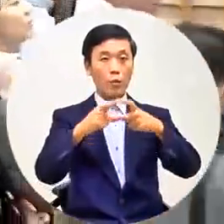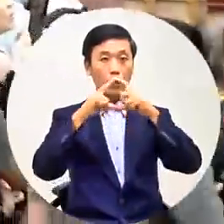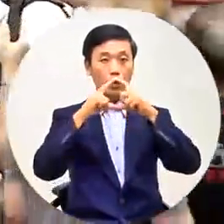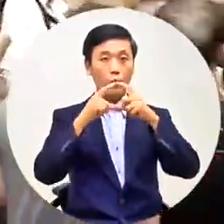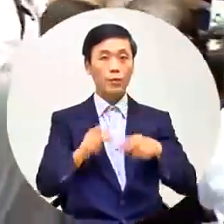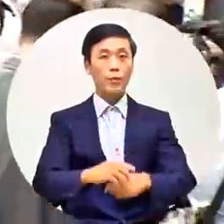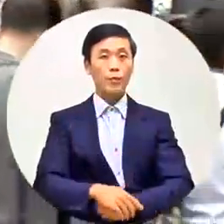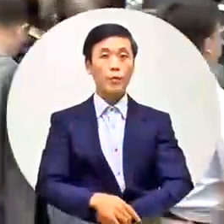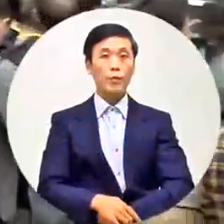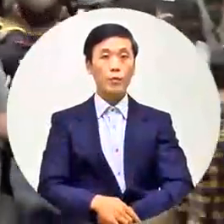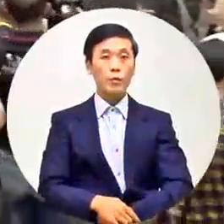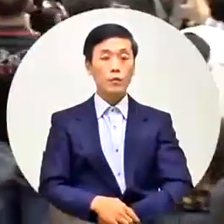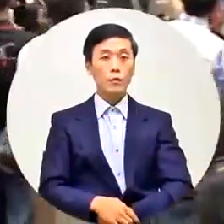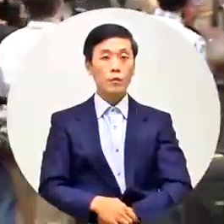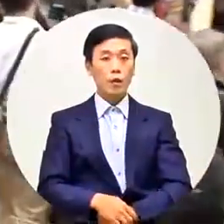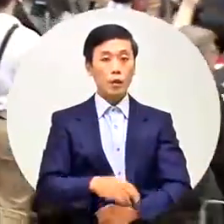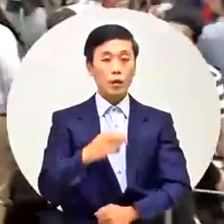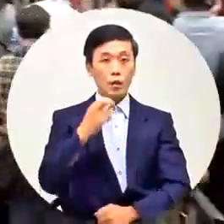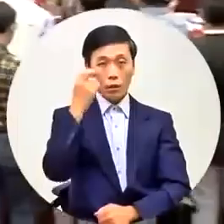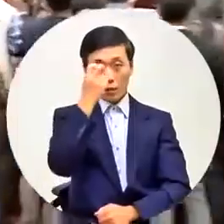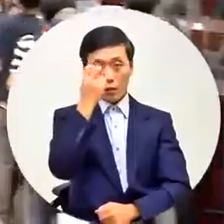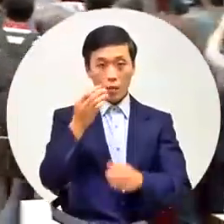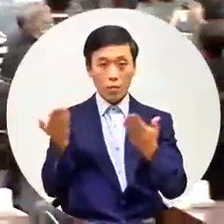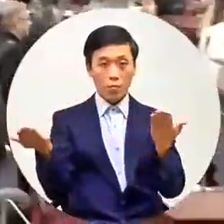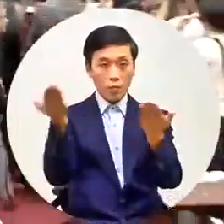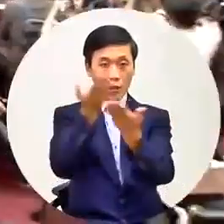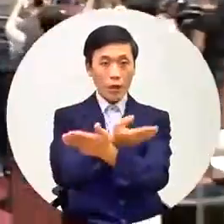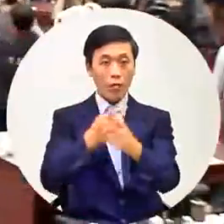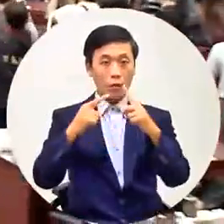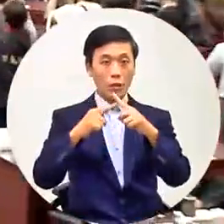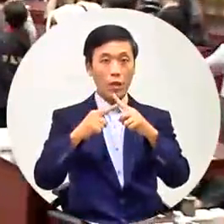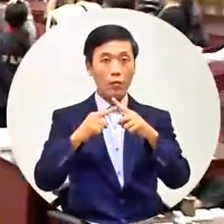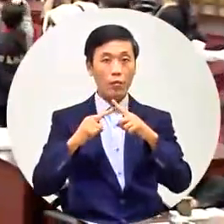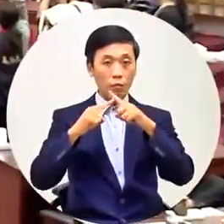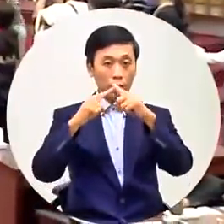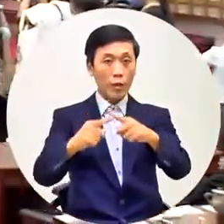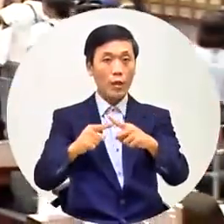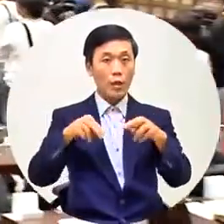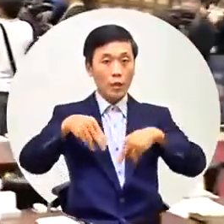兼交人就位，请行政院邓正中政务委员就位。